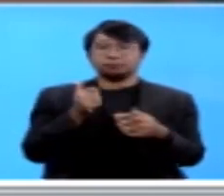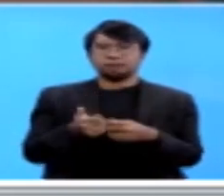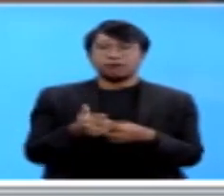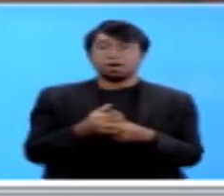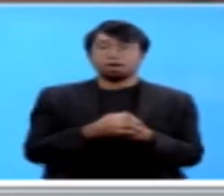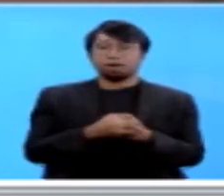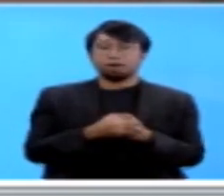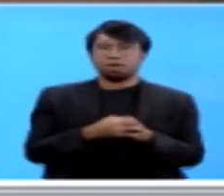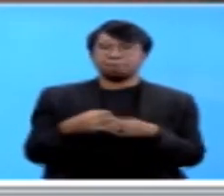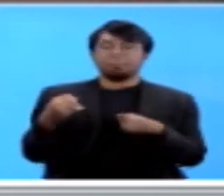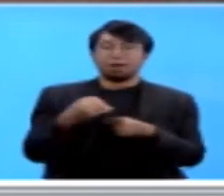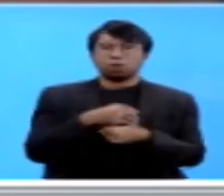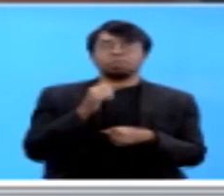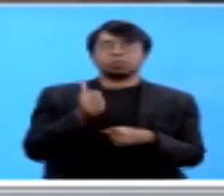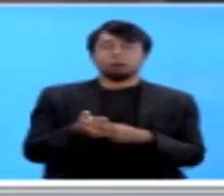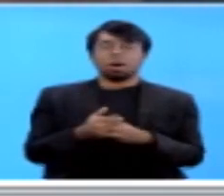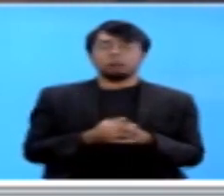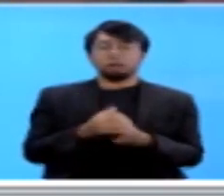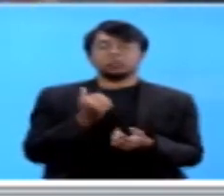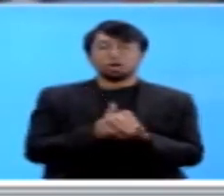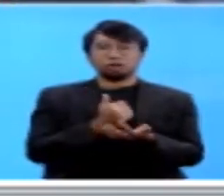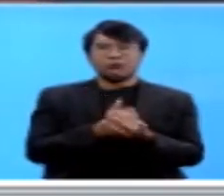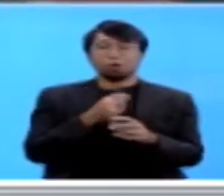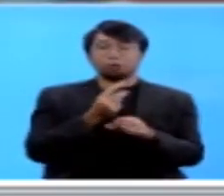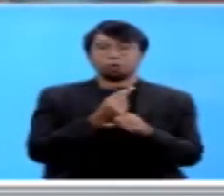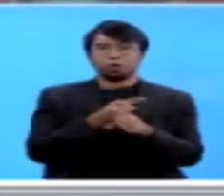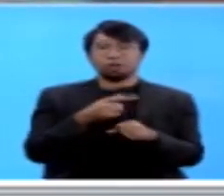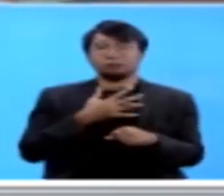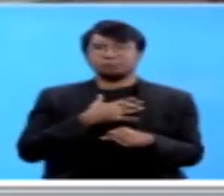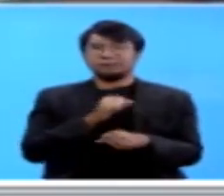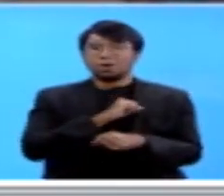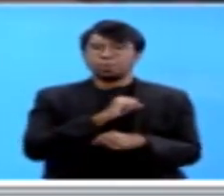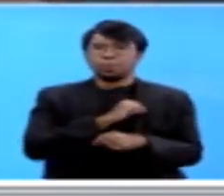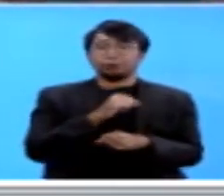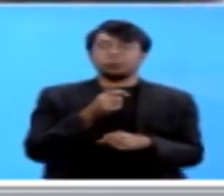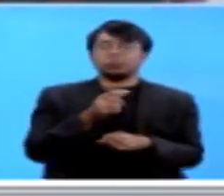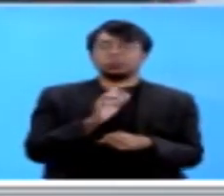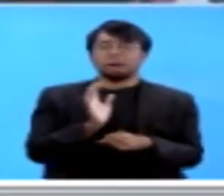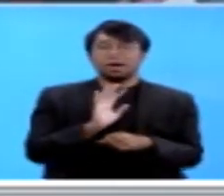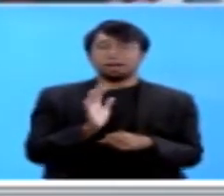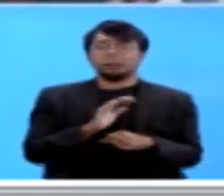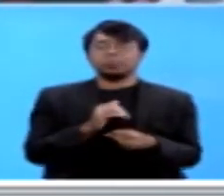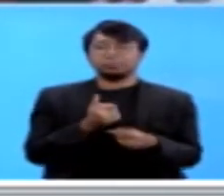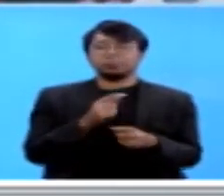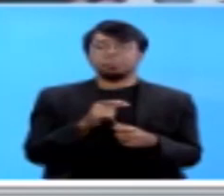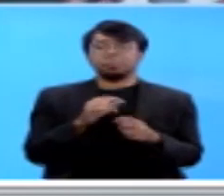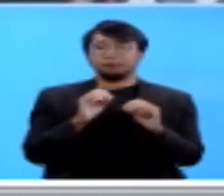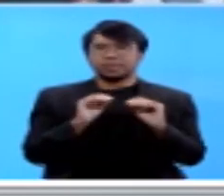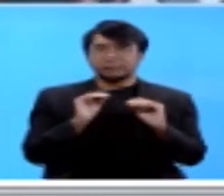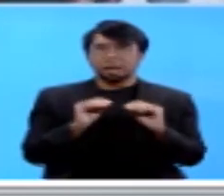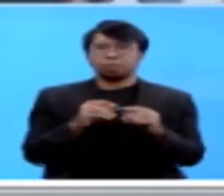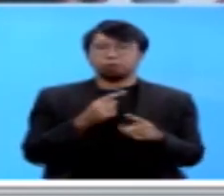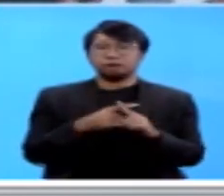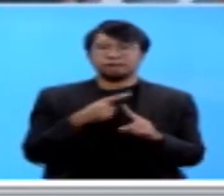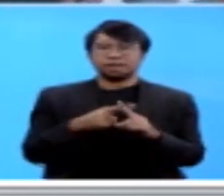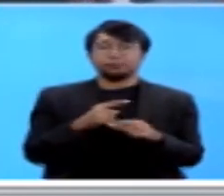jadi sebenarnya guru nggak perlu khawatir memberi sanksi, karena sanksi bisa diberikan sepanjang itu mendidik dan sepanjang itu komitmen bersama.